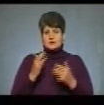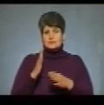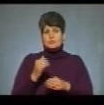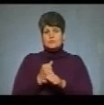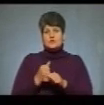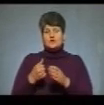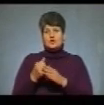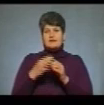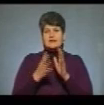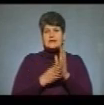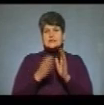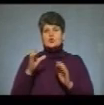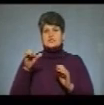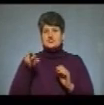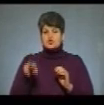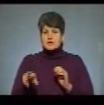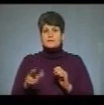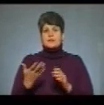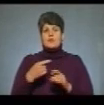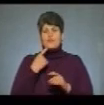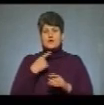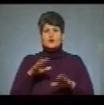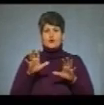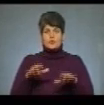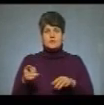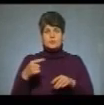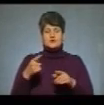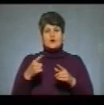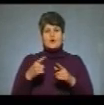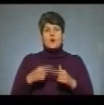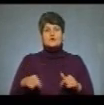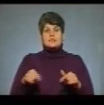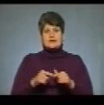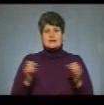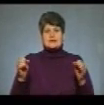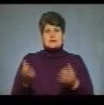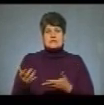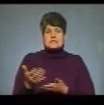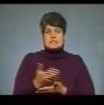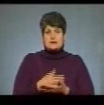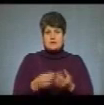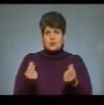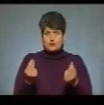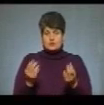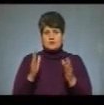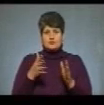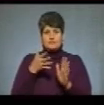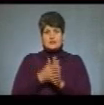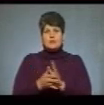до 19 січня. За словами голови тернопільського осередку Миколи Мисака, зібрані кошти підуть на потреби